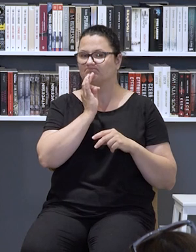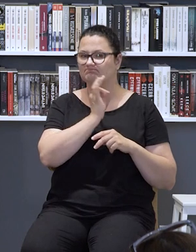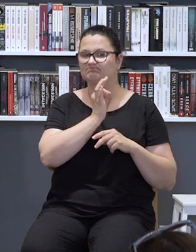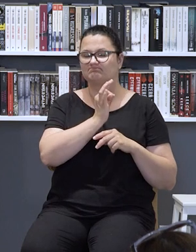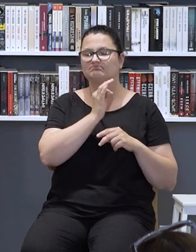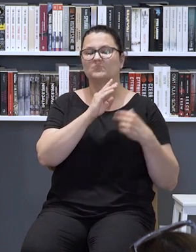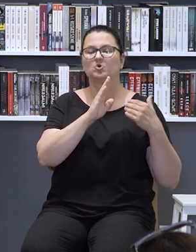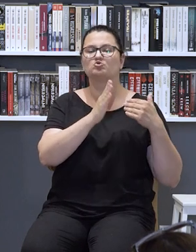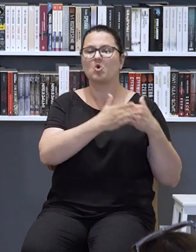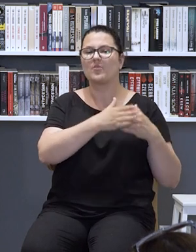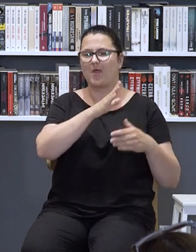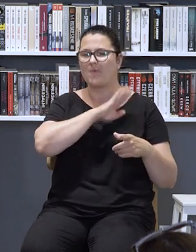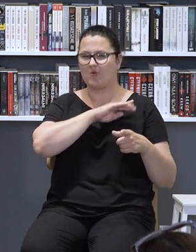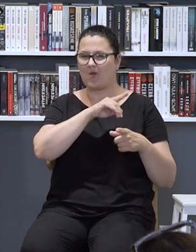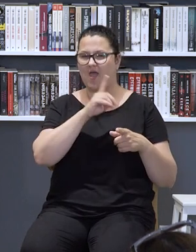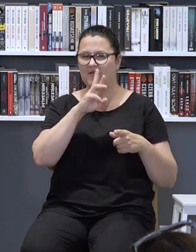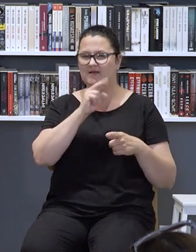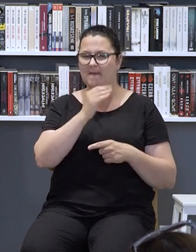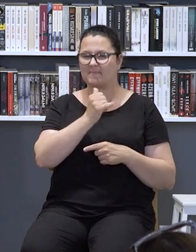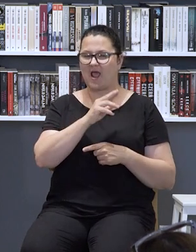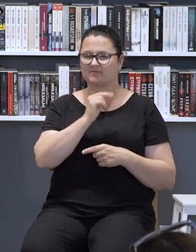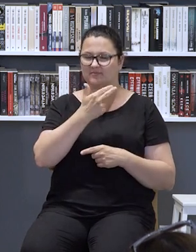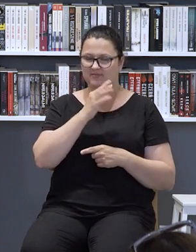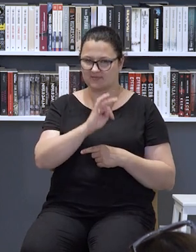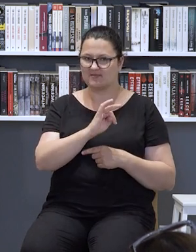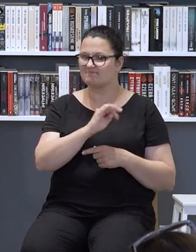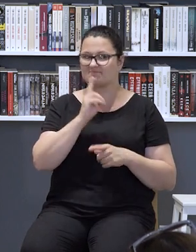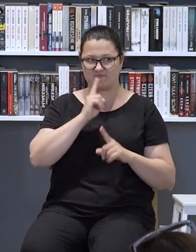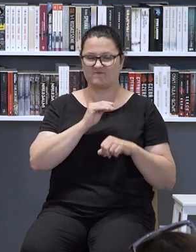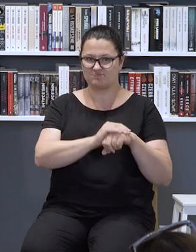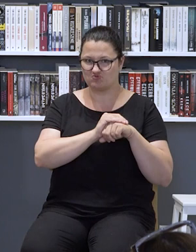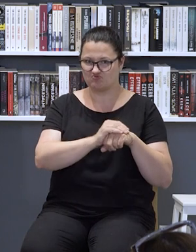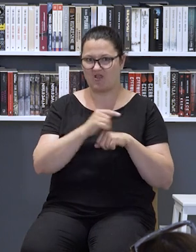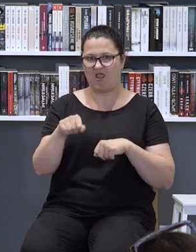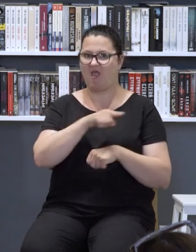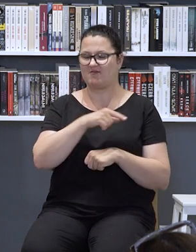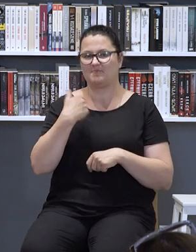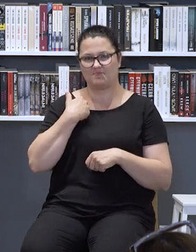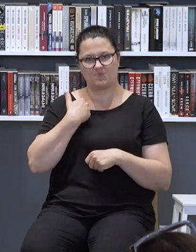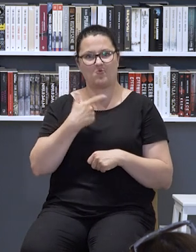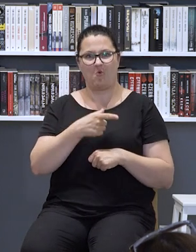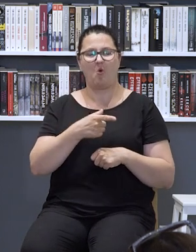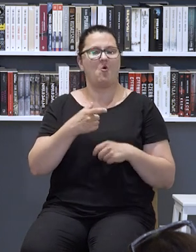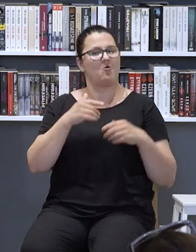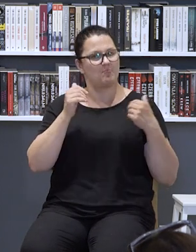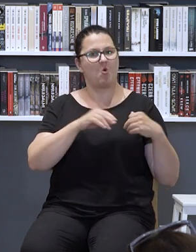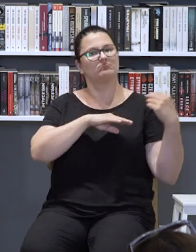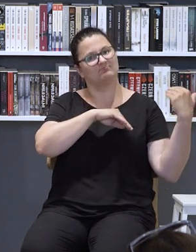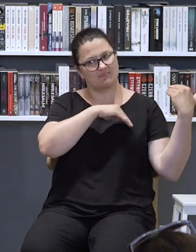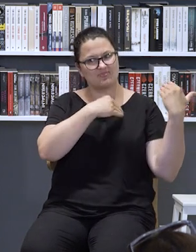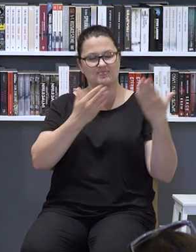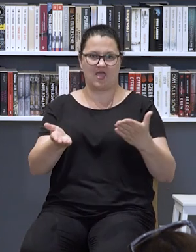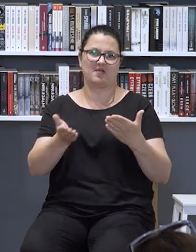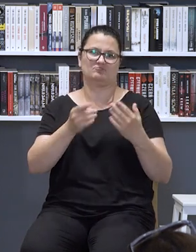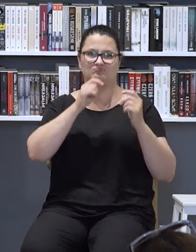zmarłej żony Rembrandta, że oni naprawdę się przyjaźnili i naprawdę mogli dać